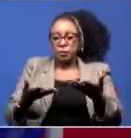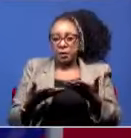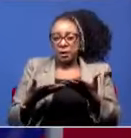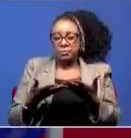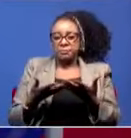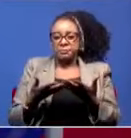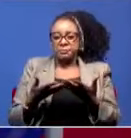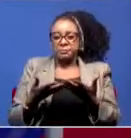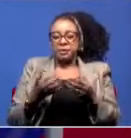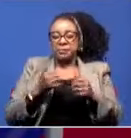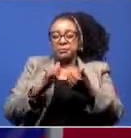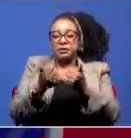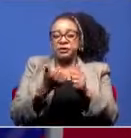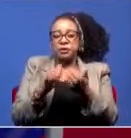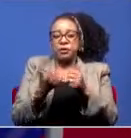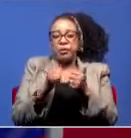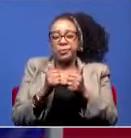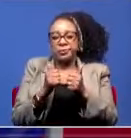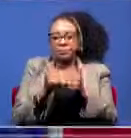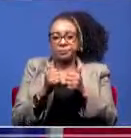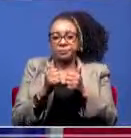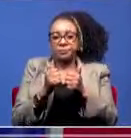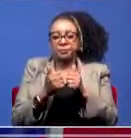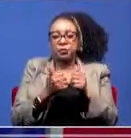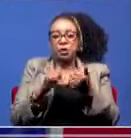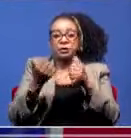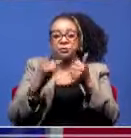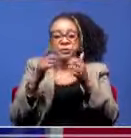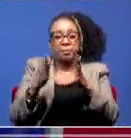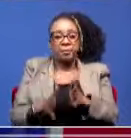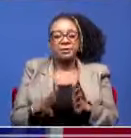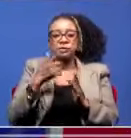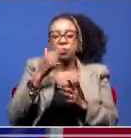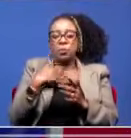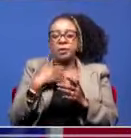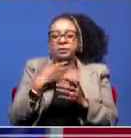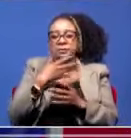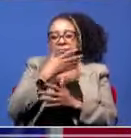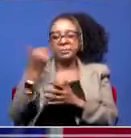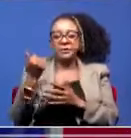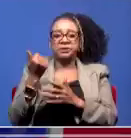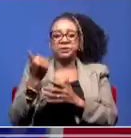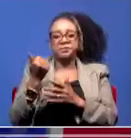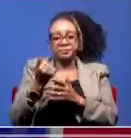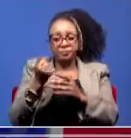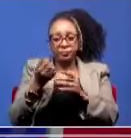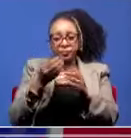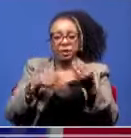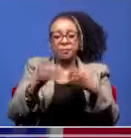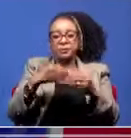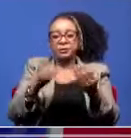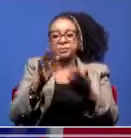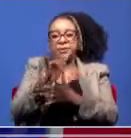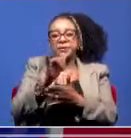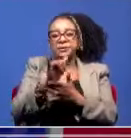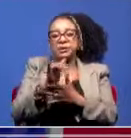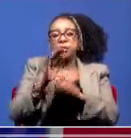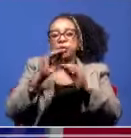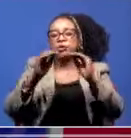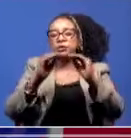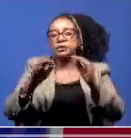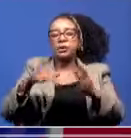mchezo. Wanasporti wanaopania kupata matokeo bora kwa kiasi fulani, makocha wao pia husifiwa kwa